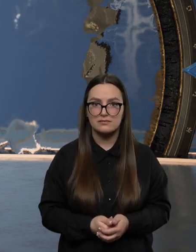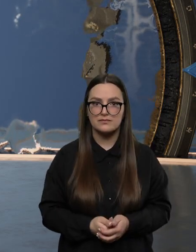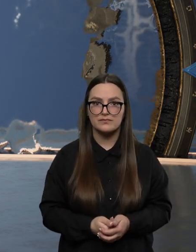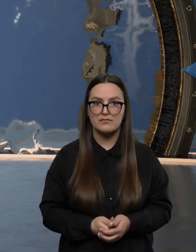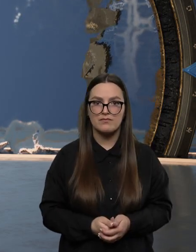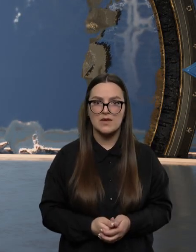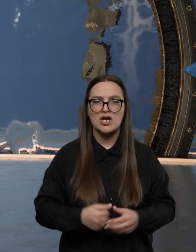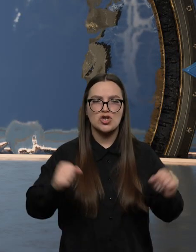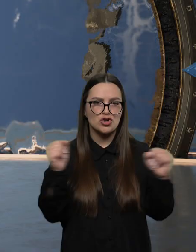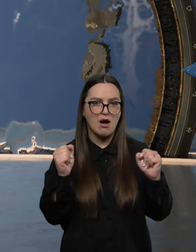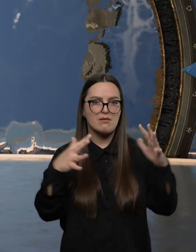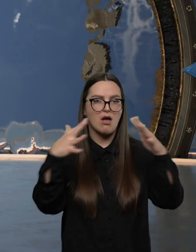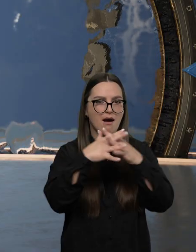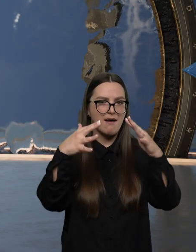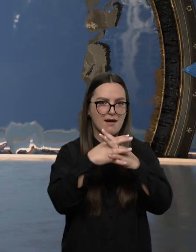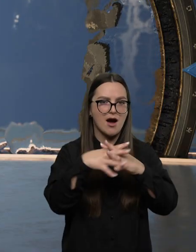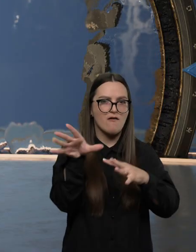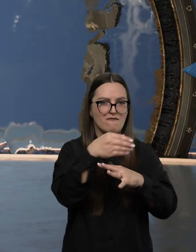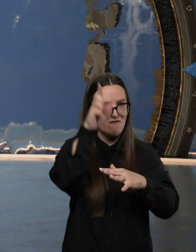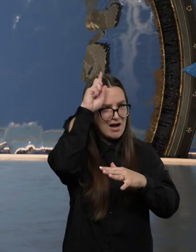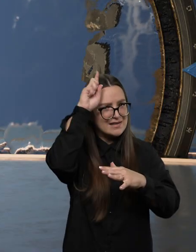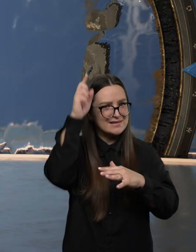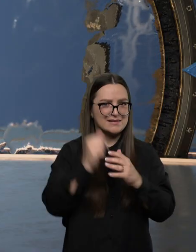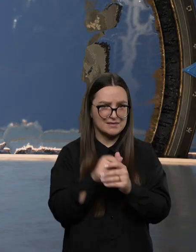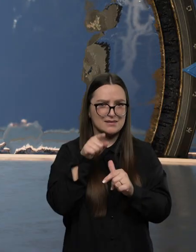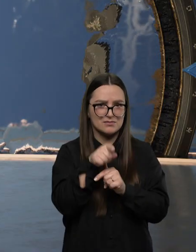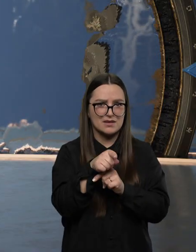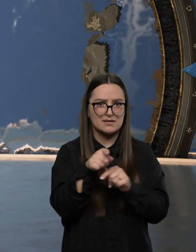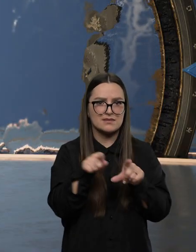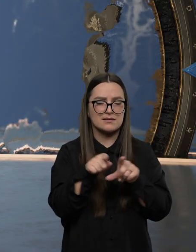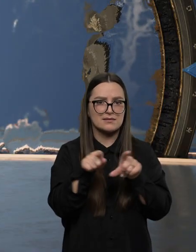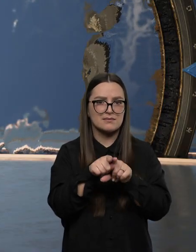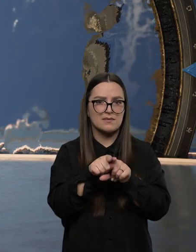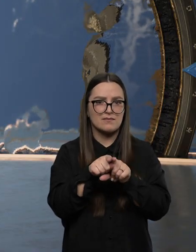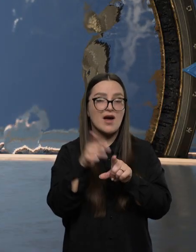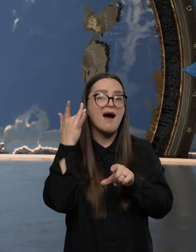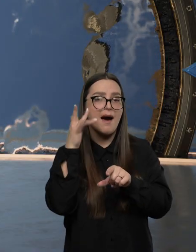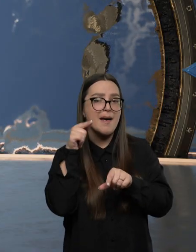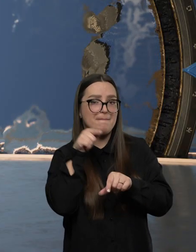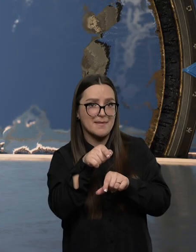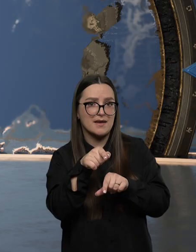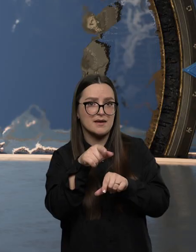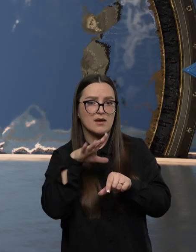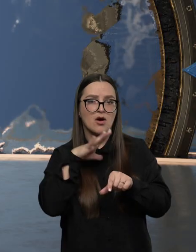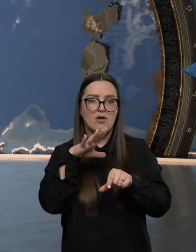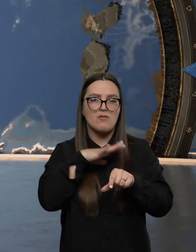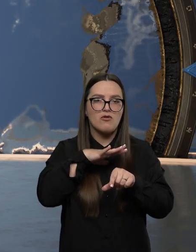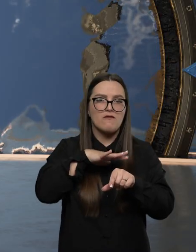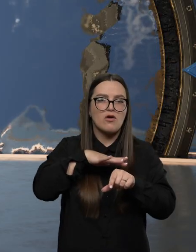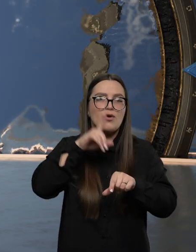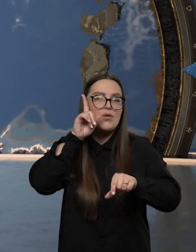abi šios šaltojo karo metu valstybės TSRS ir JAV, kariškiai